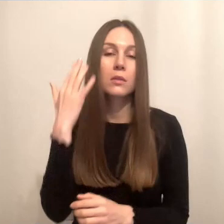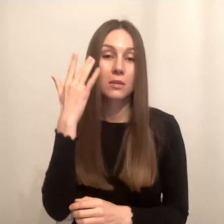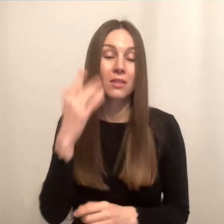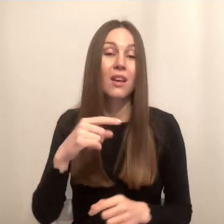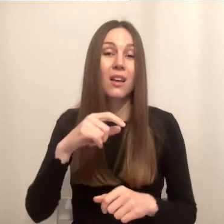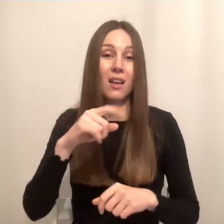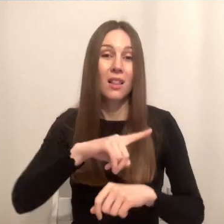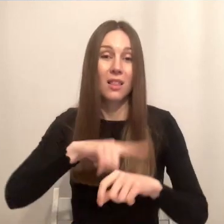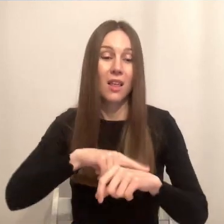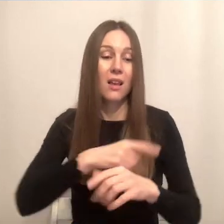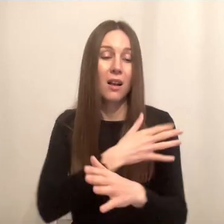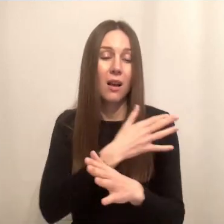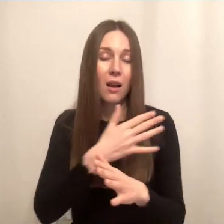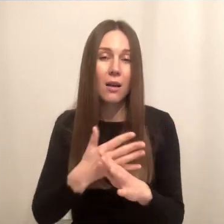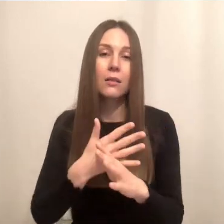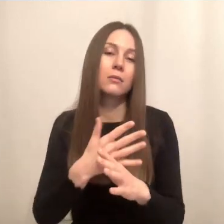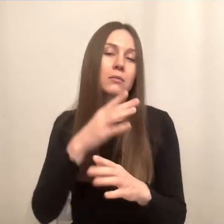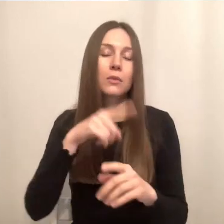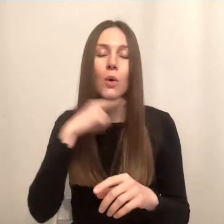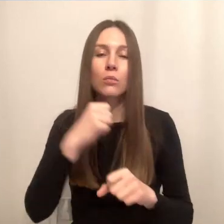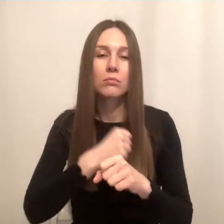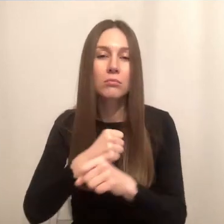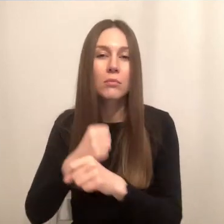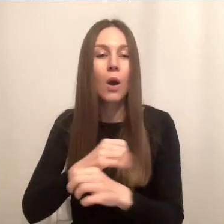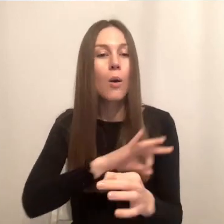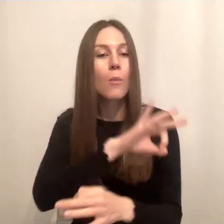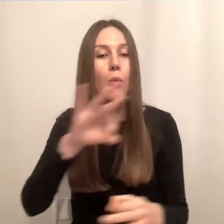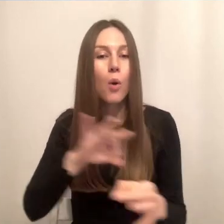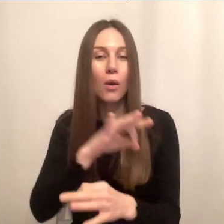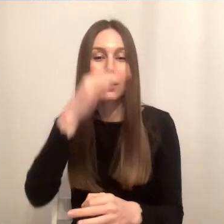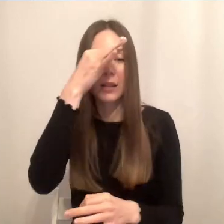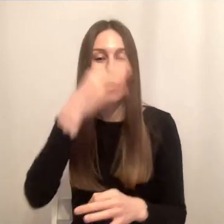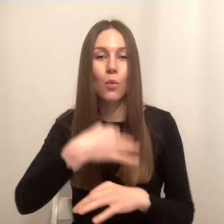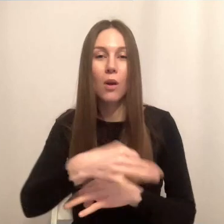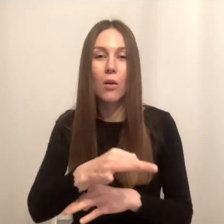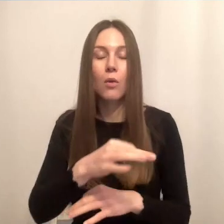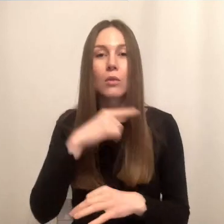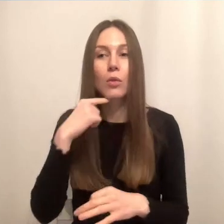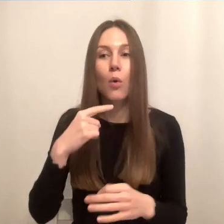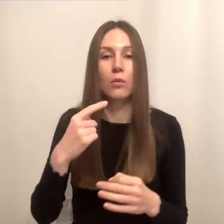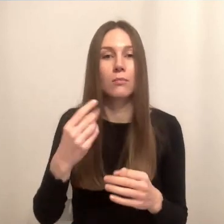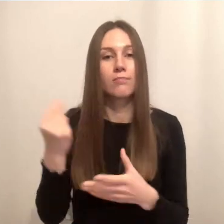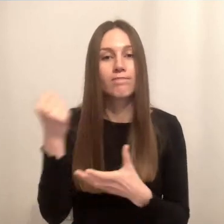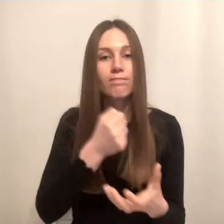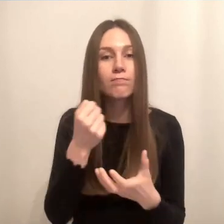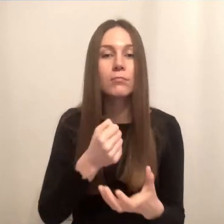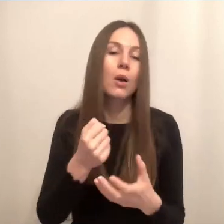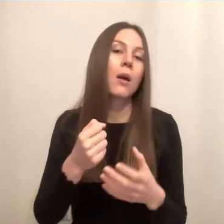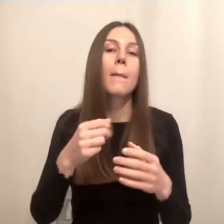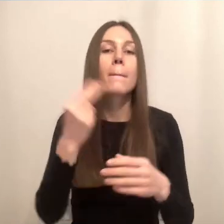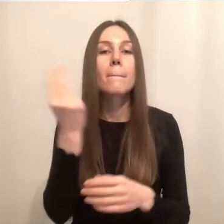padarėme, pritraukėme lėšas įvairiems projektams Trakų rajone realizuoti, meno mokykla